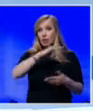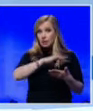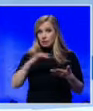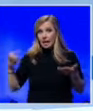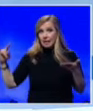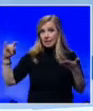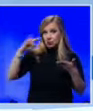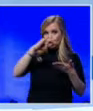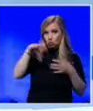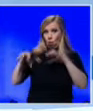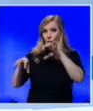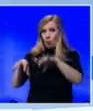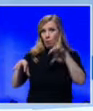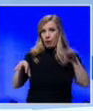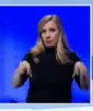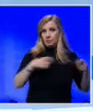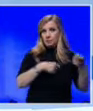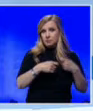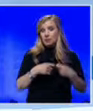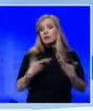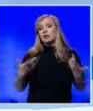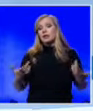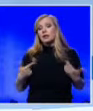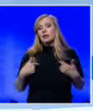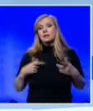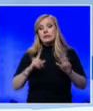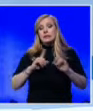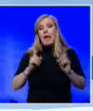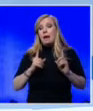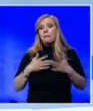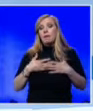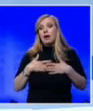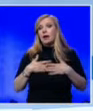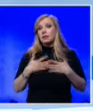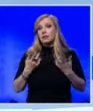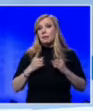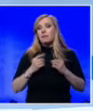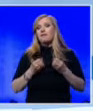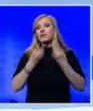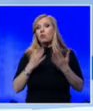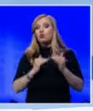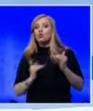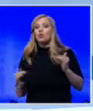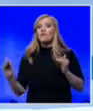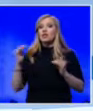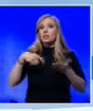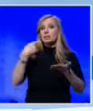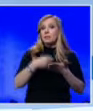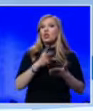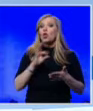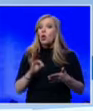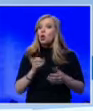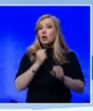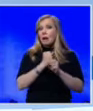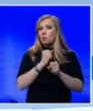където очевидно е, че няма как да няма възможност за увеличаване на заплатите, но работодателя